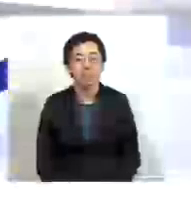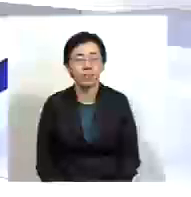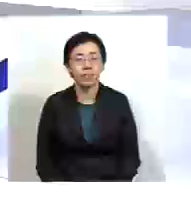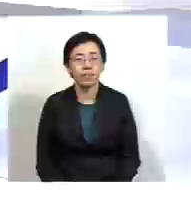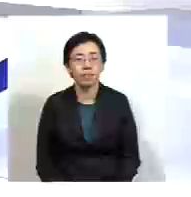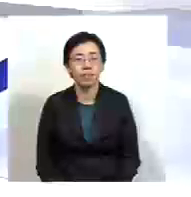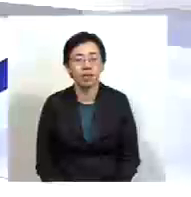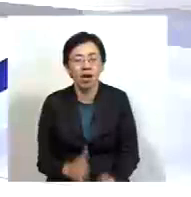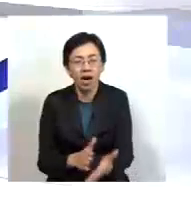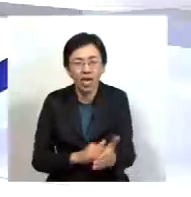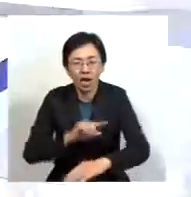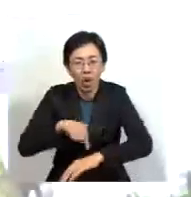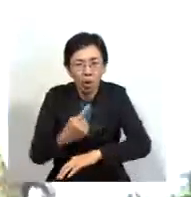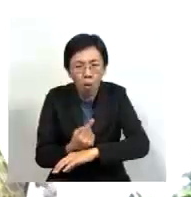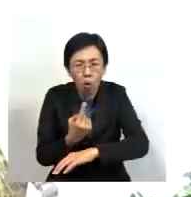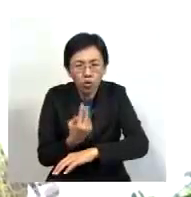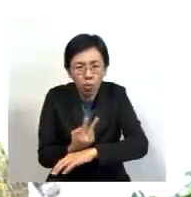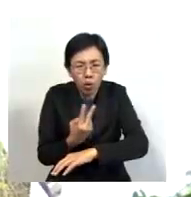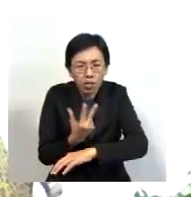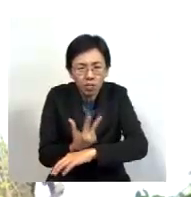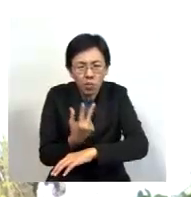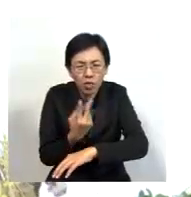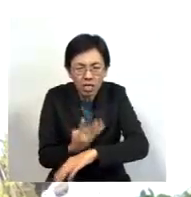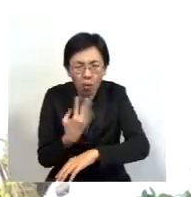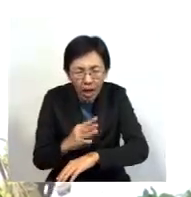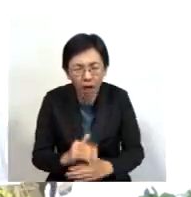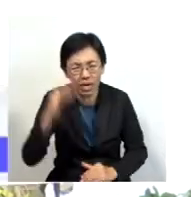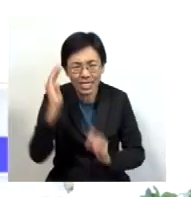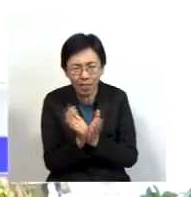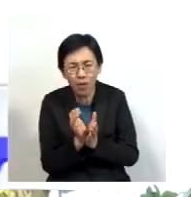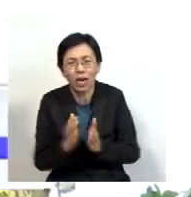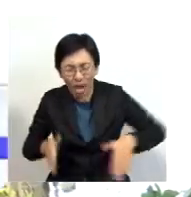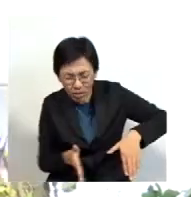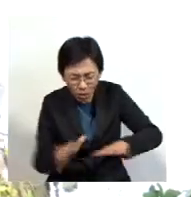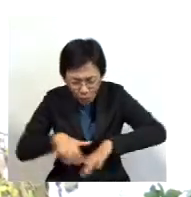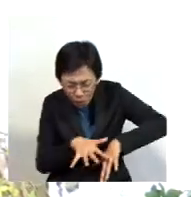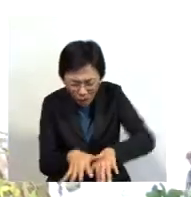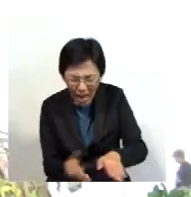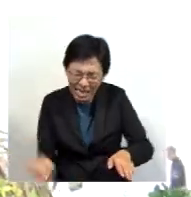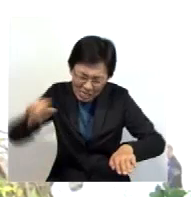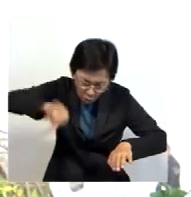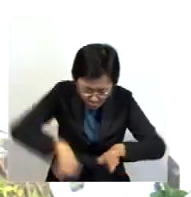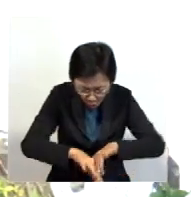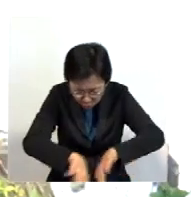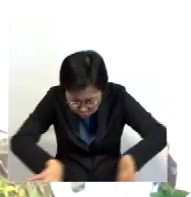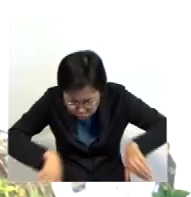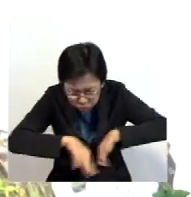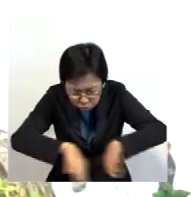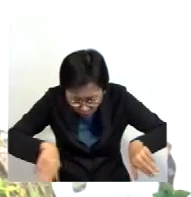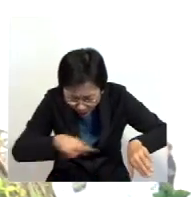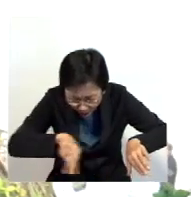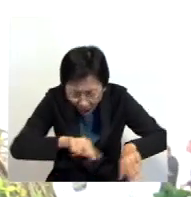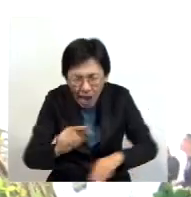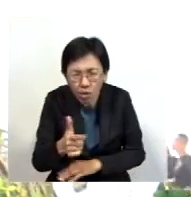เป็นเวลาเกือบ4ชั่วโมงแล้วค่ะที่เจ้าหน้าที่ตำรวจน้ำนะคะได้ค้นหาทองหรือว่าพยานหลักฐานต่างๆที่คนร้ายอ้